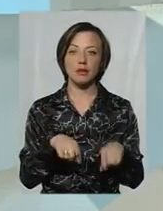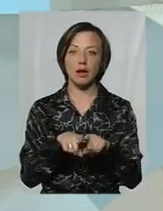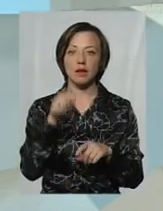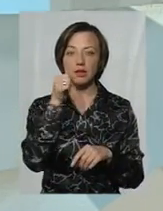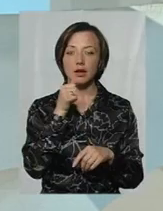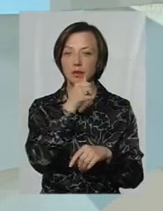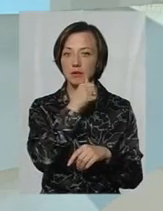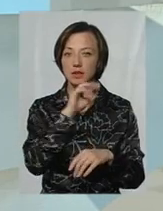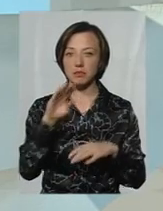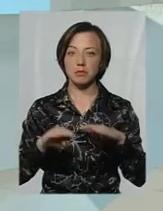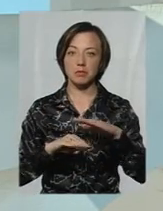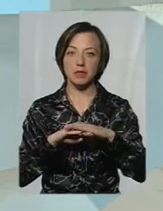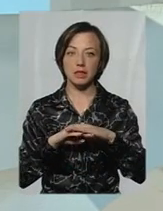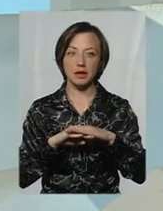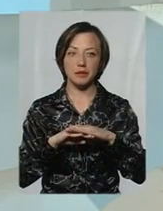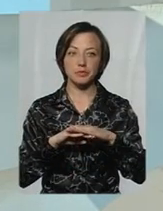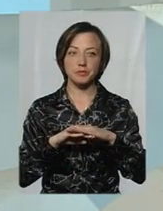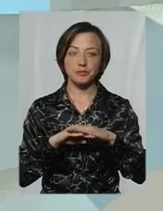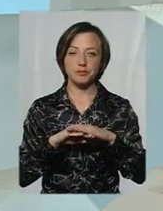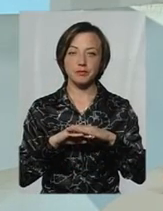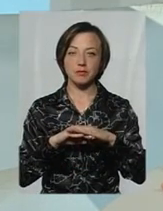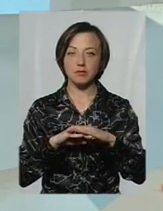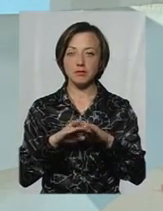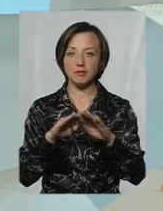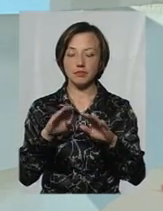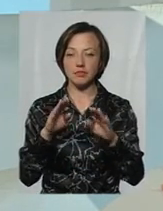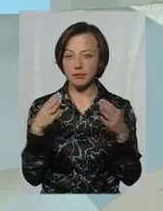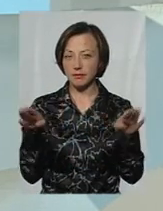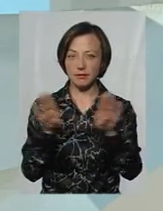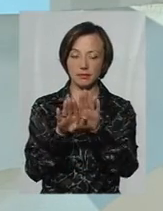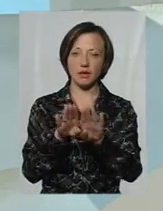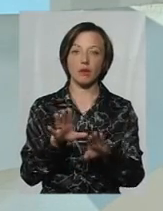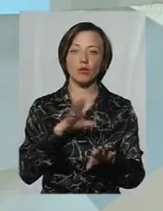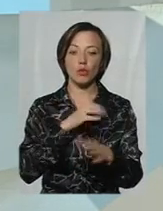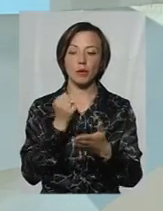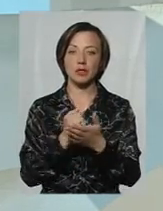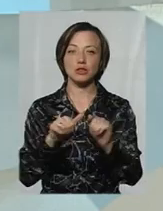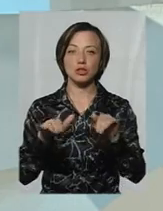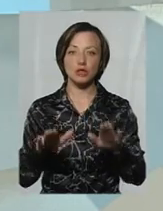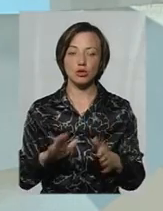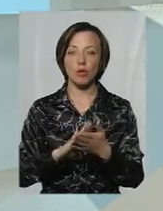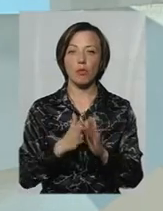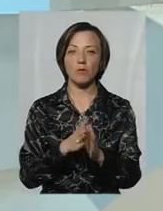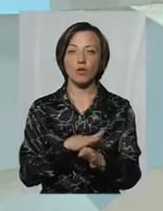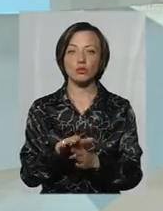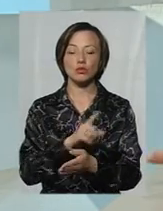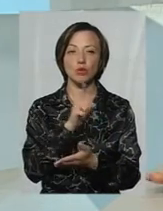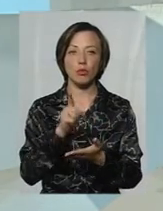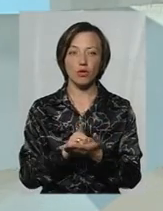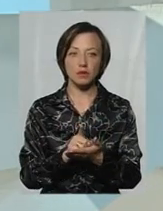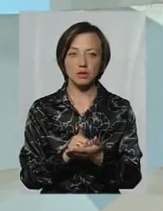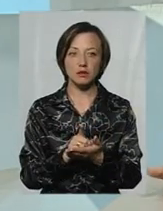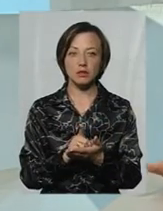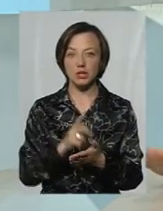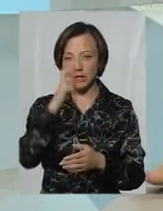під семома замками. Отож, було прийнято рішення і була домовленість з виконуючим обов'язки